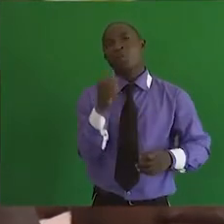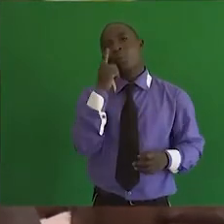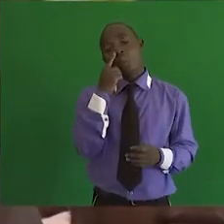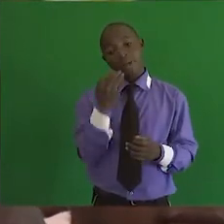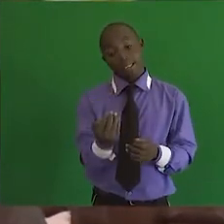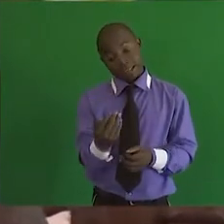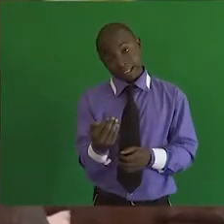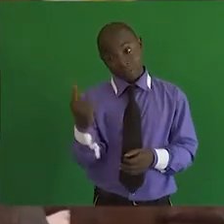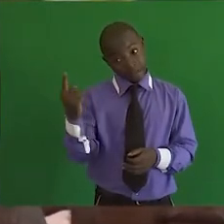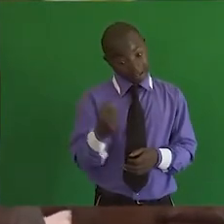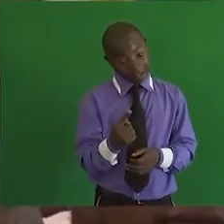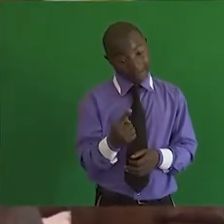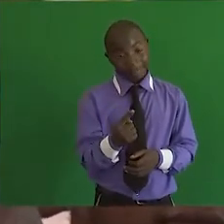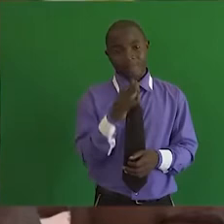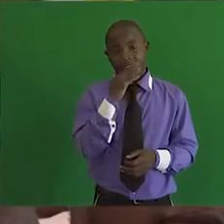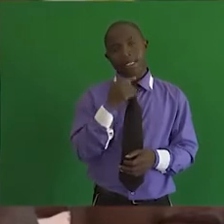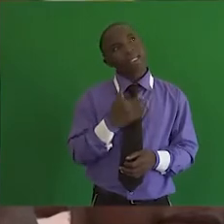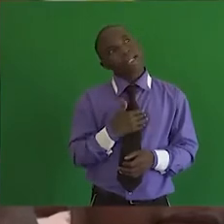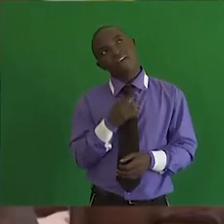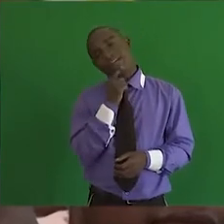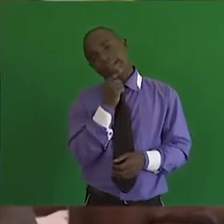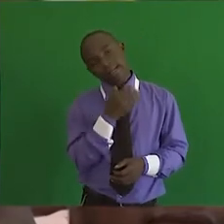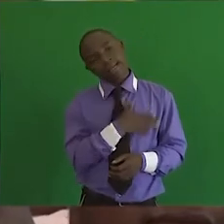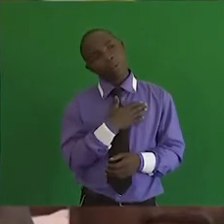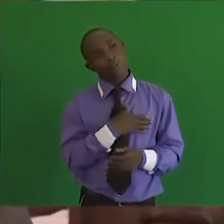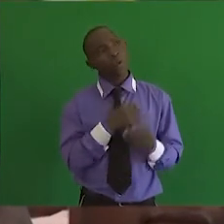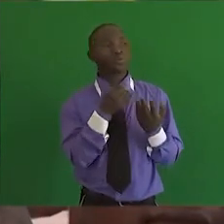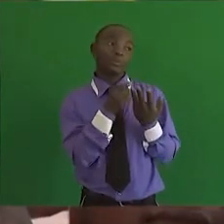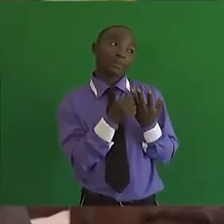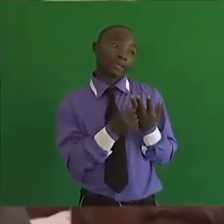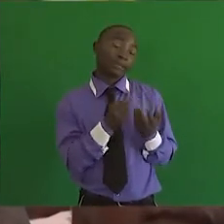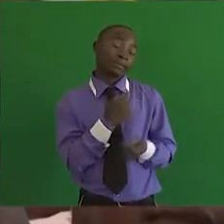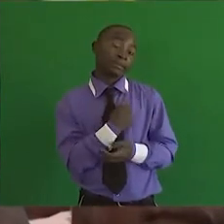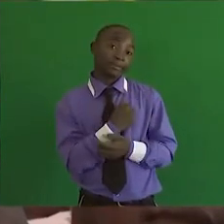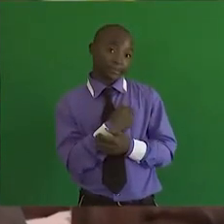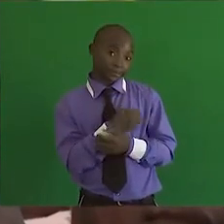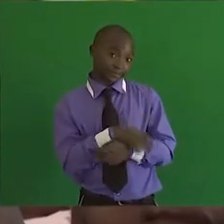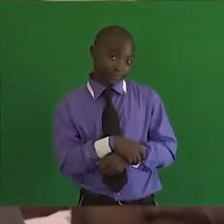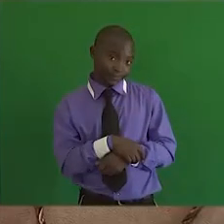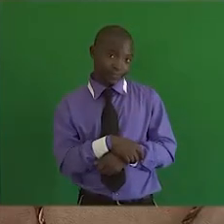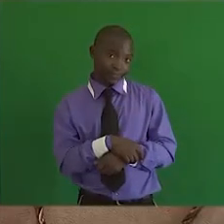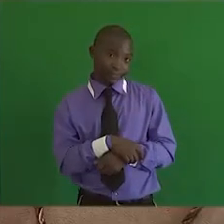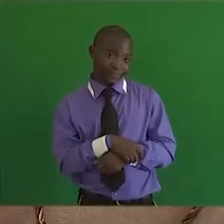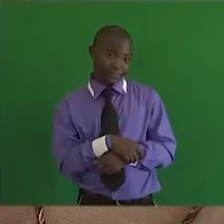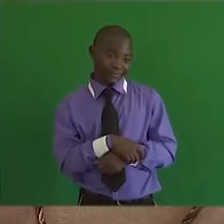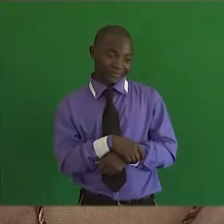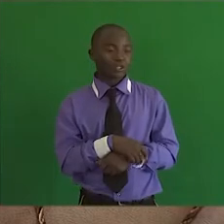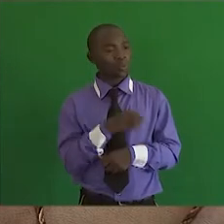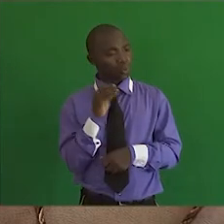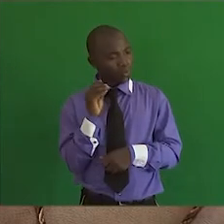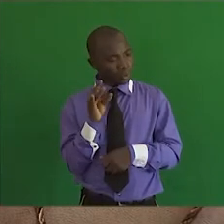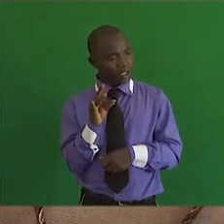apa mwana wangu apa mukomana iwari apa kana vatete vari pawari apa totaura hukama ini ndichitaura